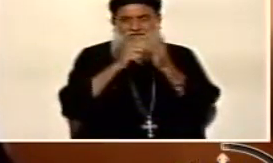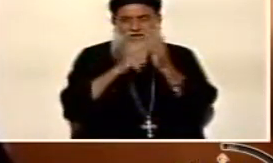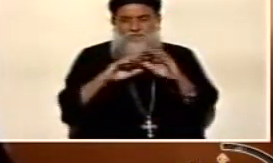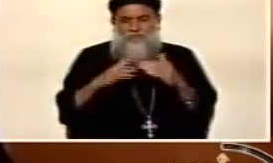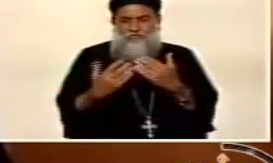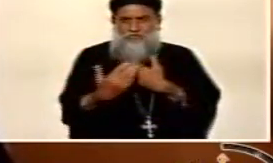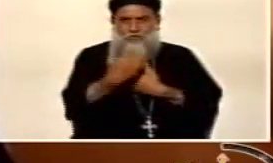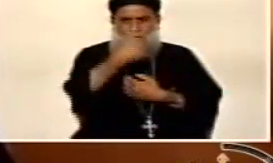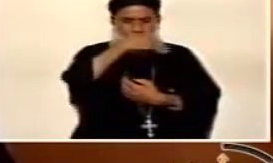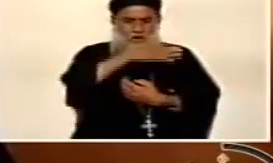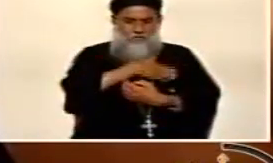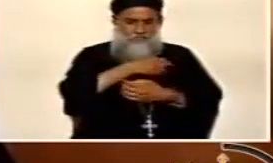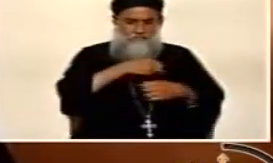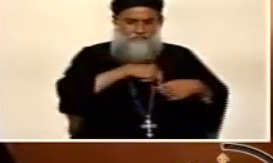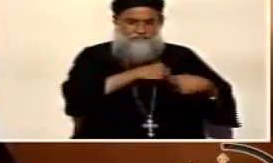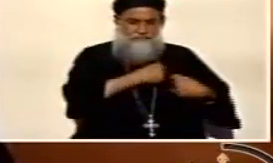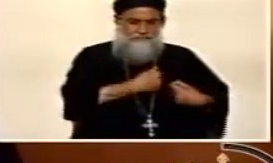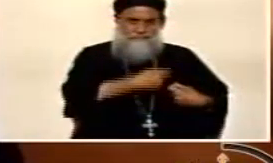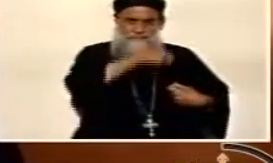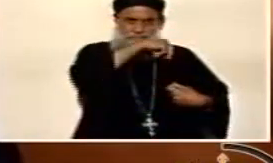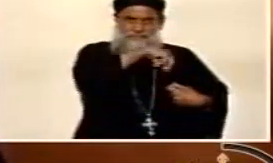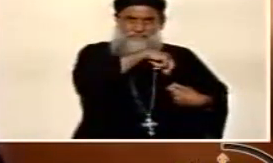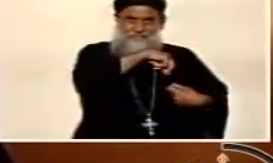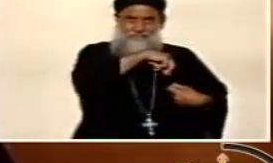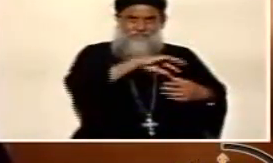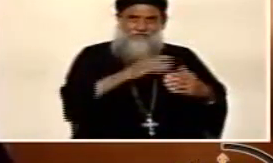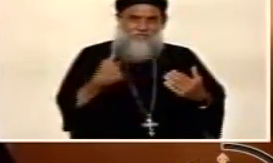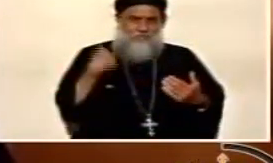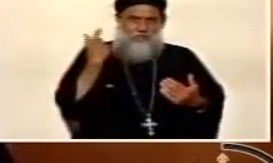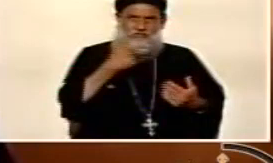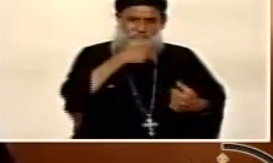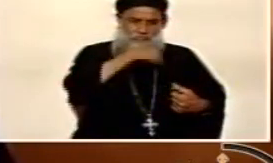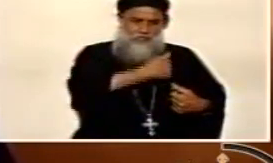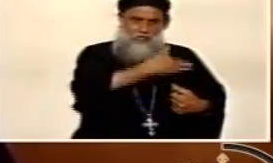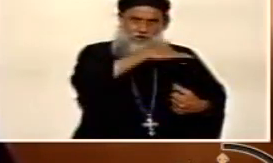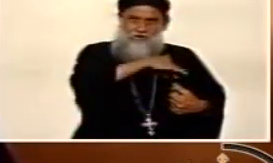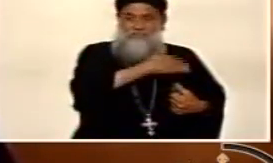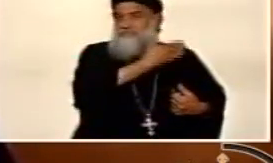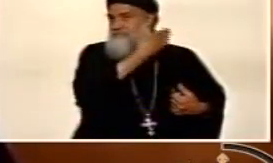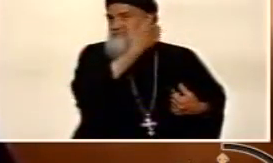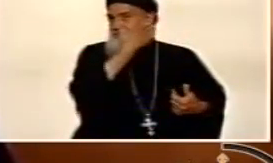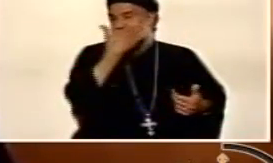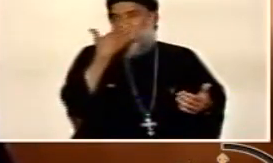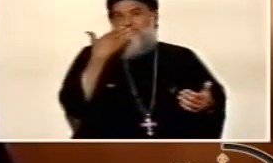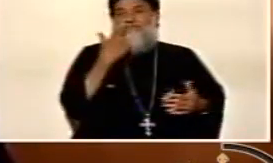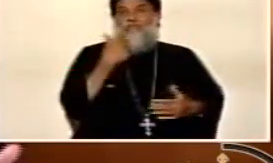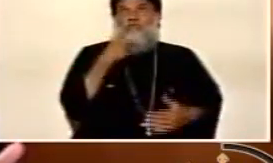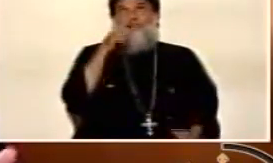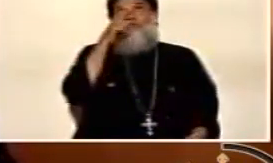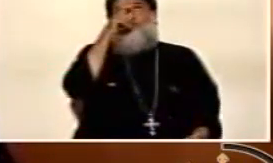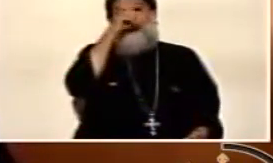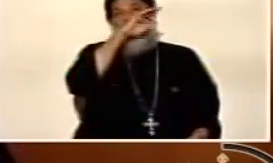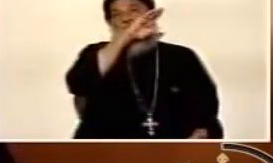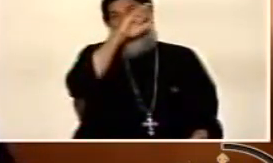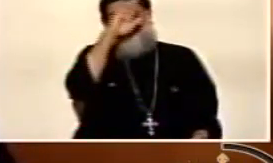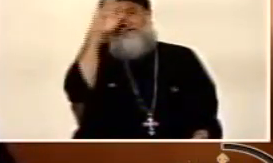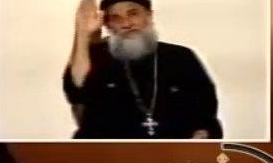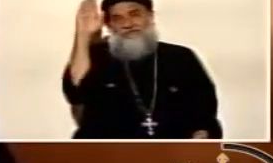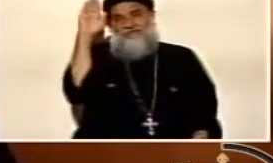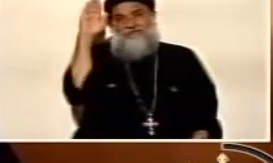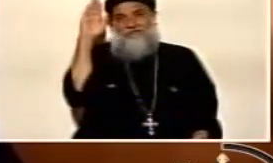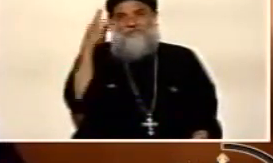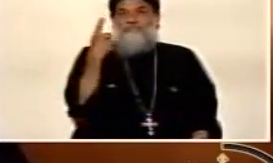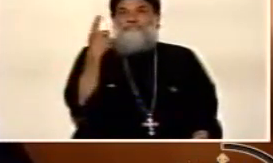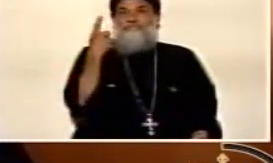ربنا وبيجاهد في تنفيذ هذه الوصية حبا في ربنا بس، مش